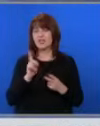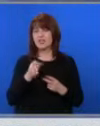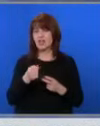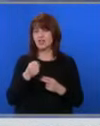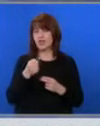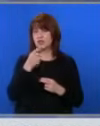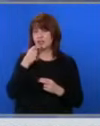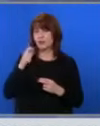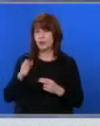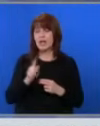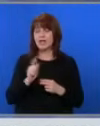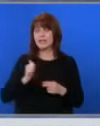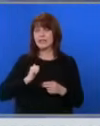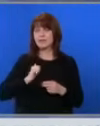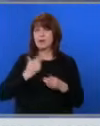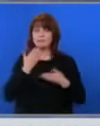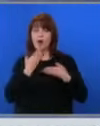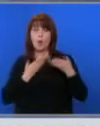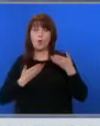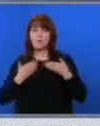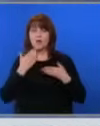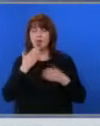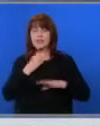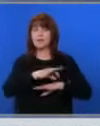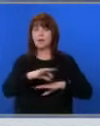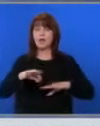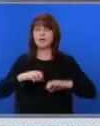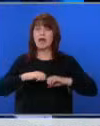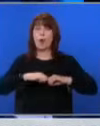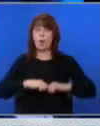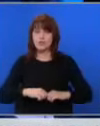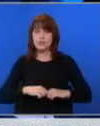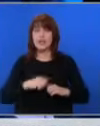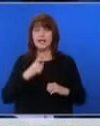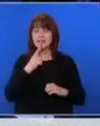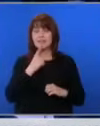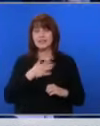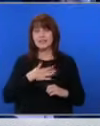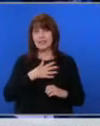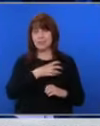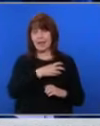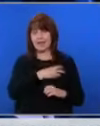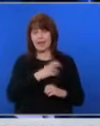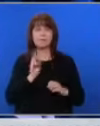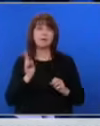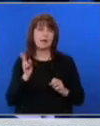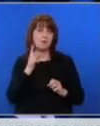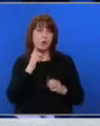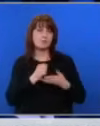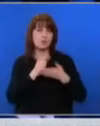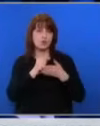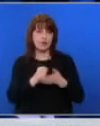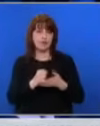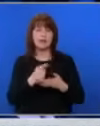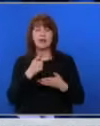спазва оговорката за проектите за общините, които бяха условие на ГЕРБ СДС, за да има бюджет. Обвини ППДБ, че планират провала на ГЕРБ и